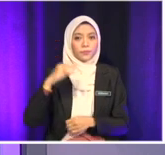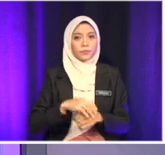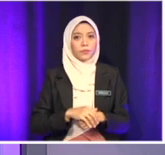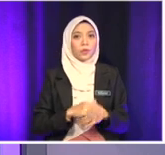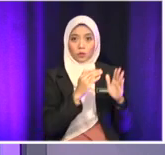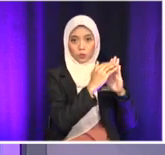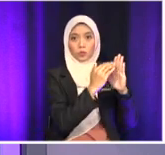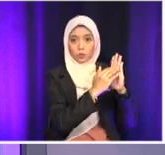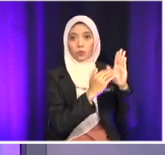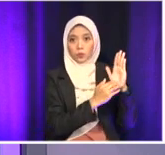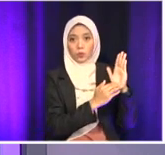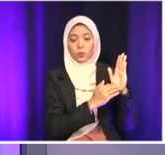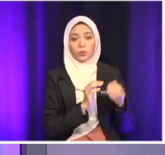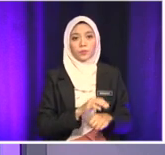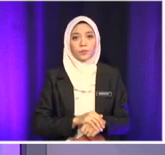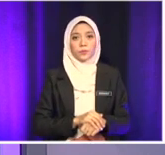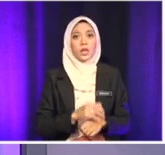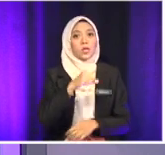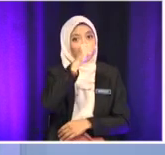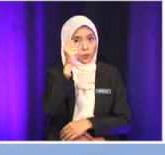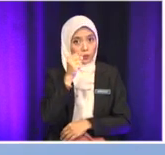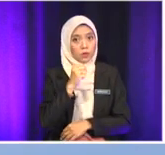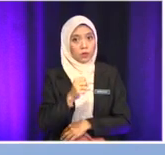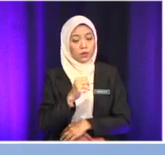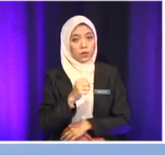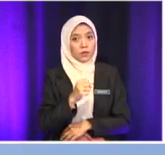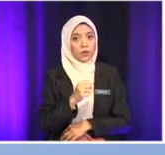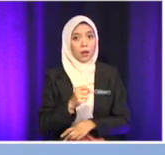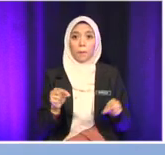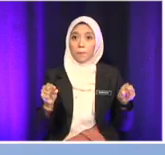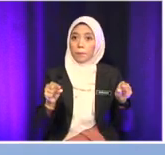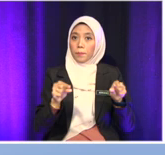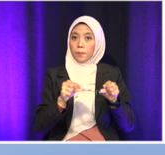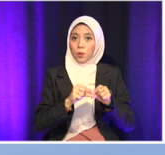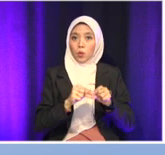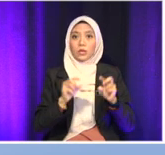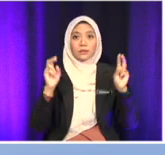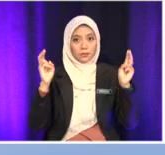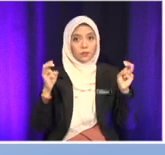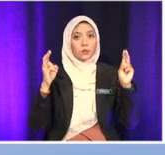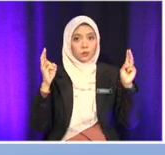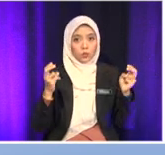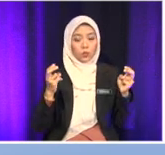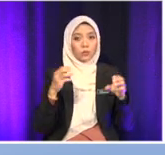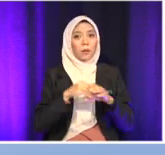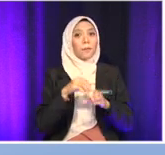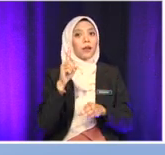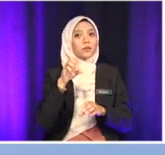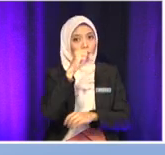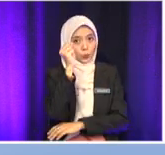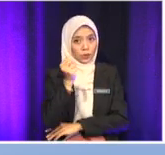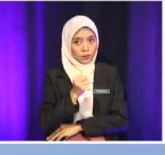yang mana soal dan ini akan Menggabungkan beberapa Topik dalam satu soal lain